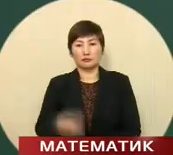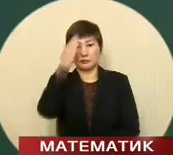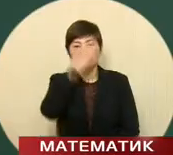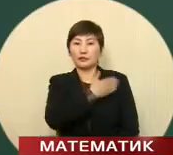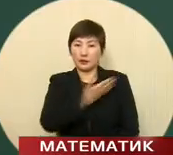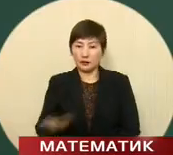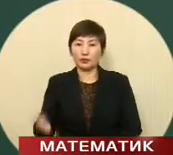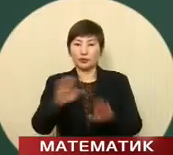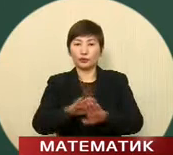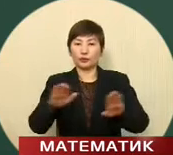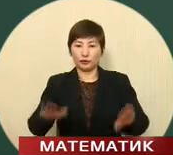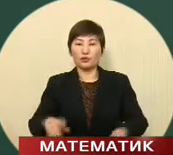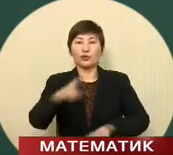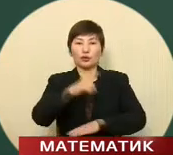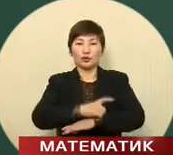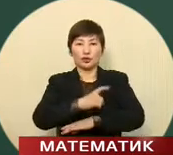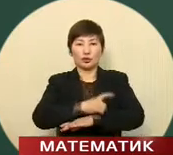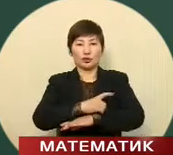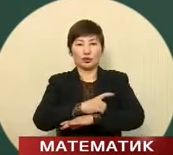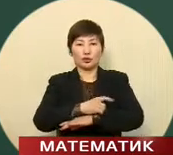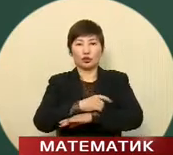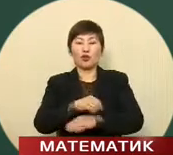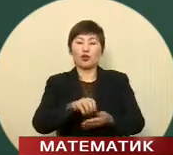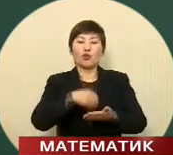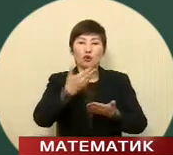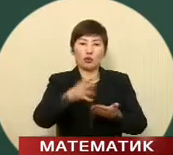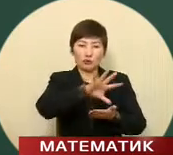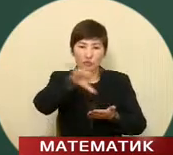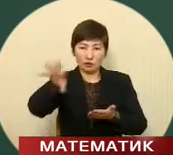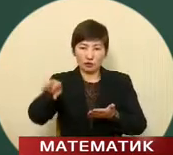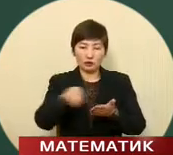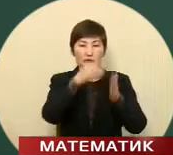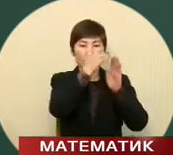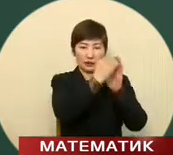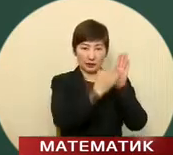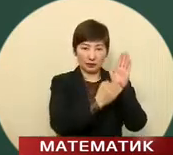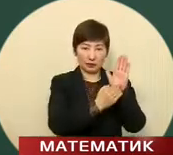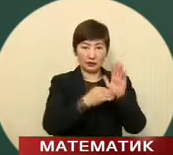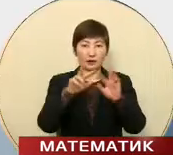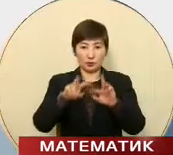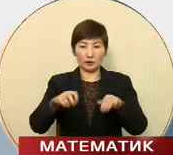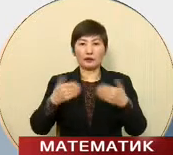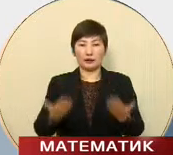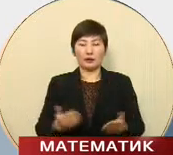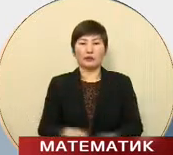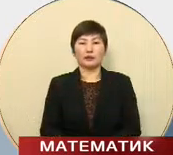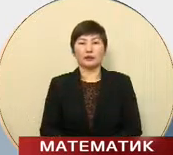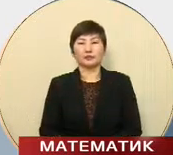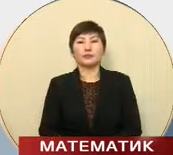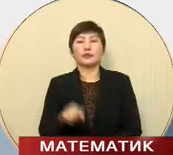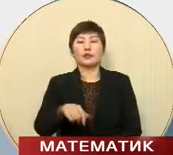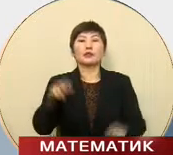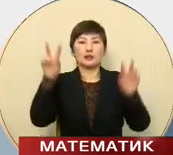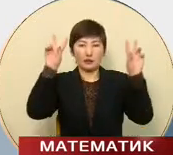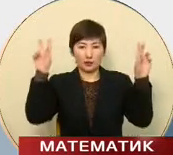За сайн байцгаана хүүхдүүдээ. Өнөөдрийн хичээлээрээ бид нар өгөгдлийг дүрслэх, тайлбарлах тухай авч үзнэ. За энэ